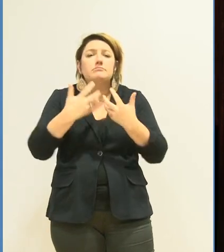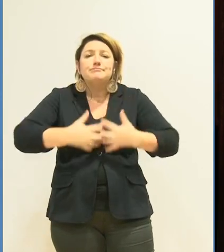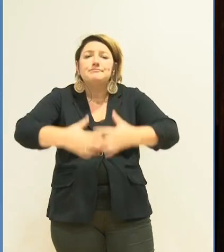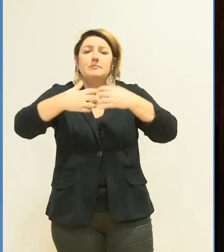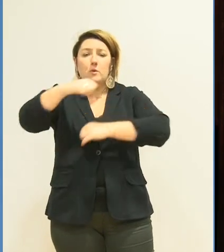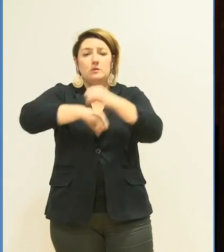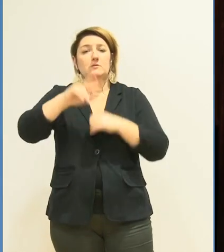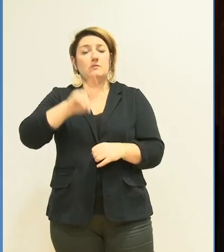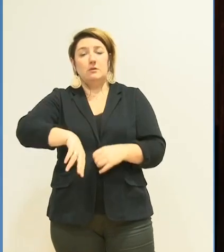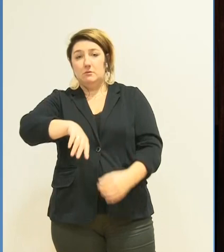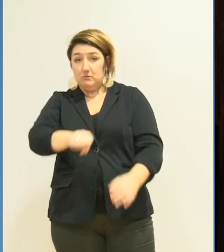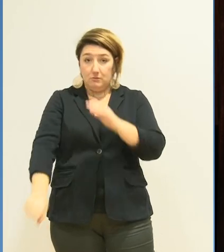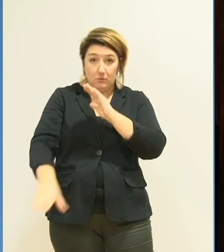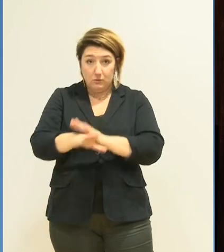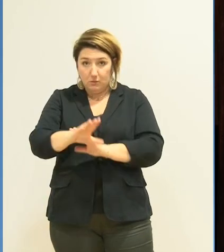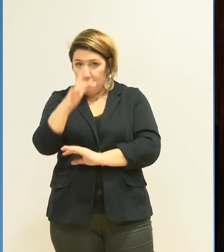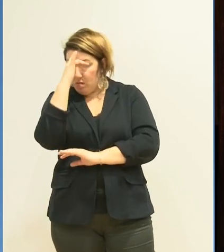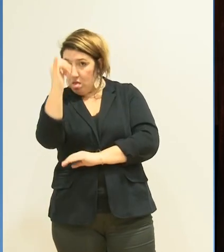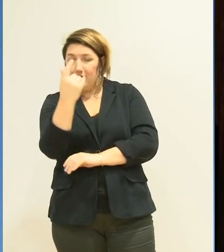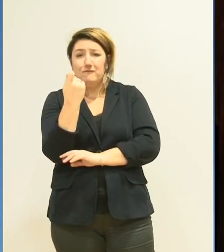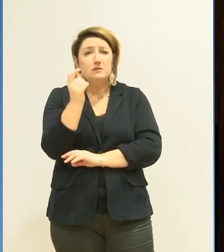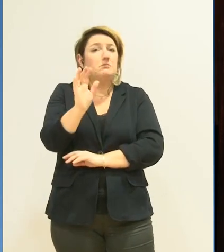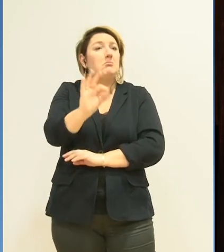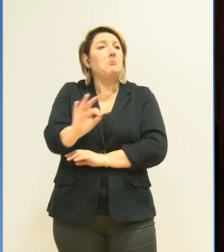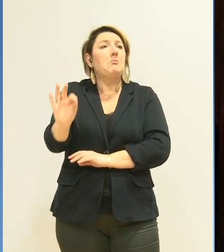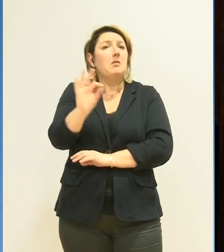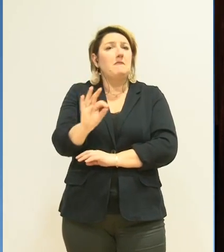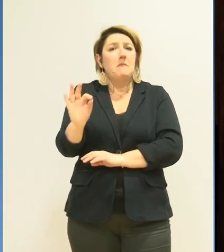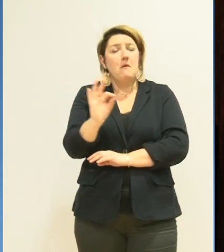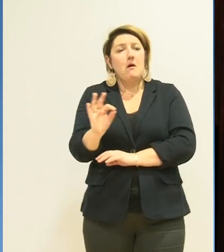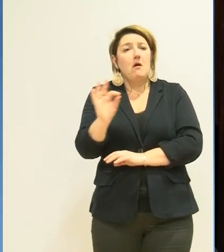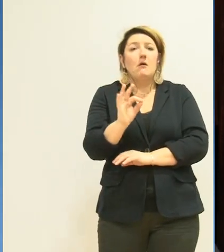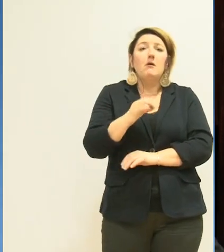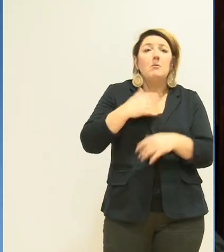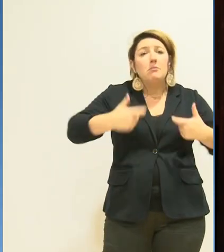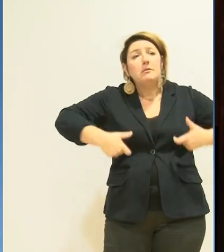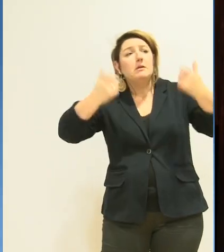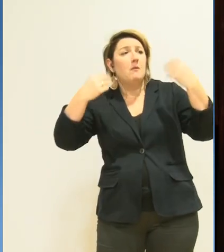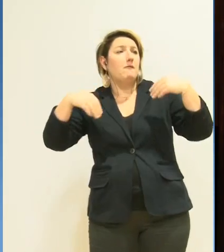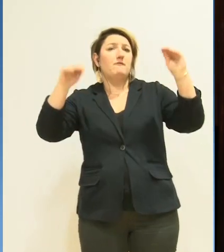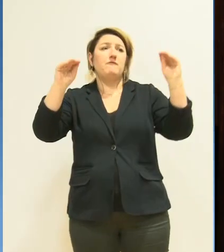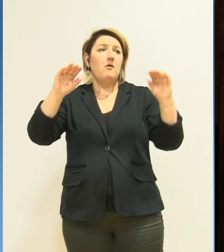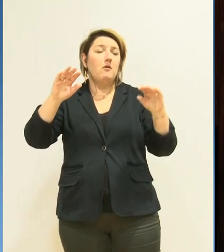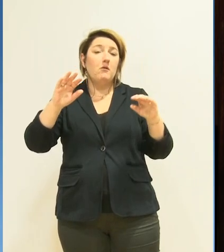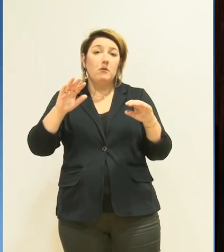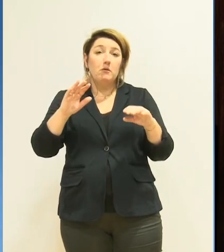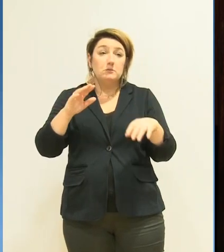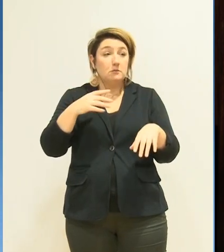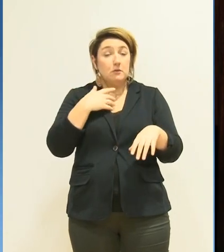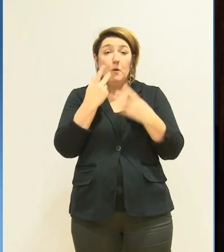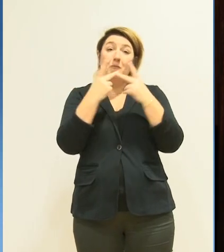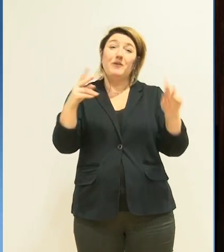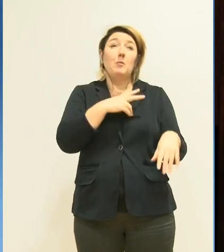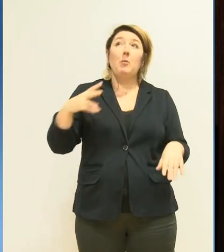intérêt financier il n'a si il ne s'agissait en aucun cas de vendre des bâtiments patrimoniaux au plus